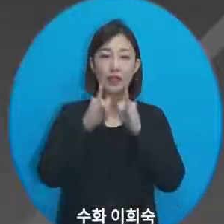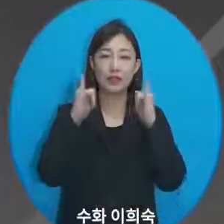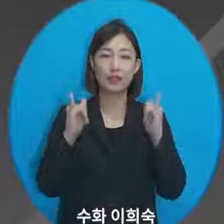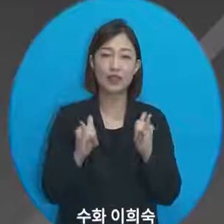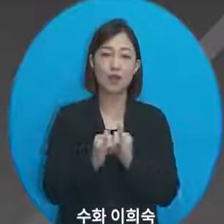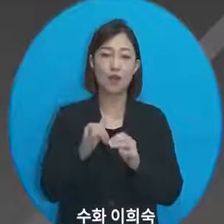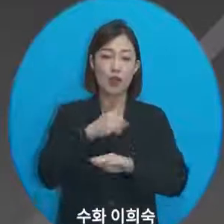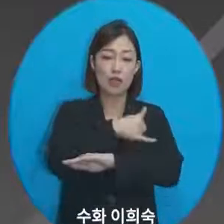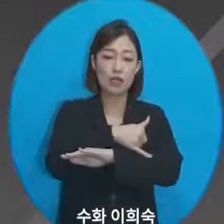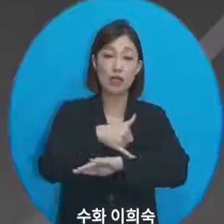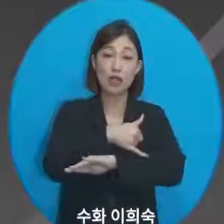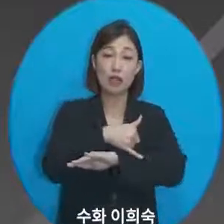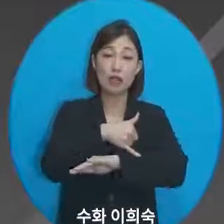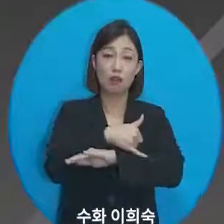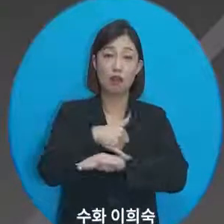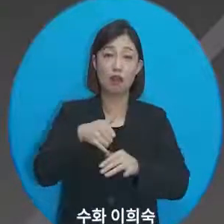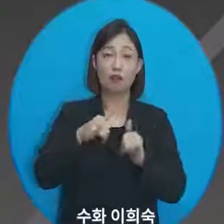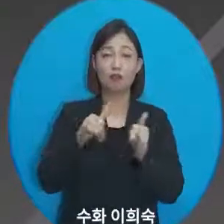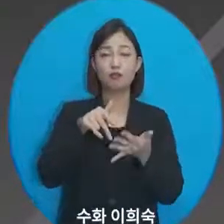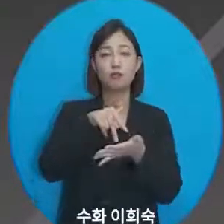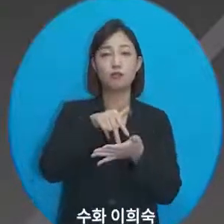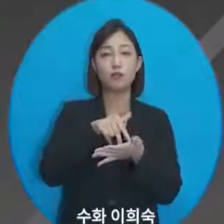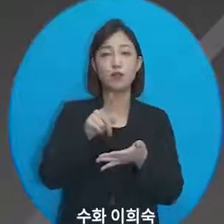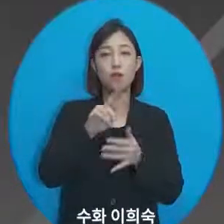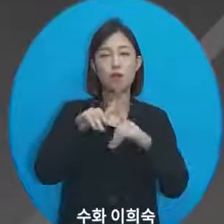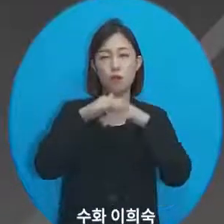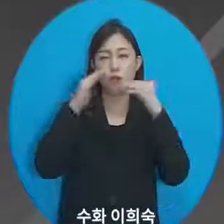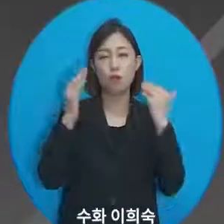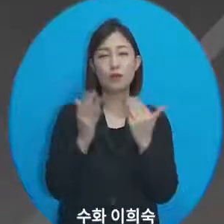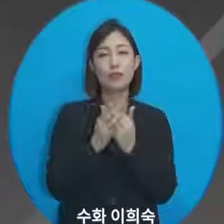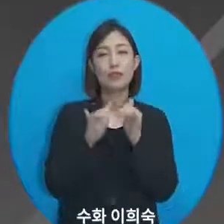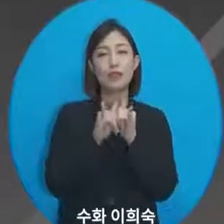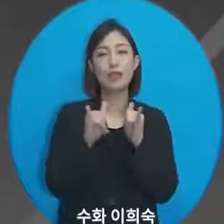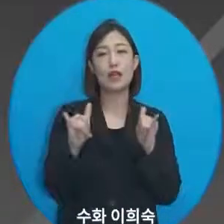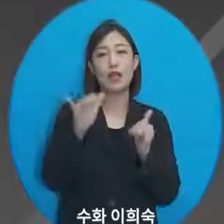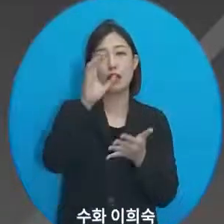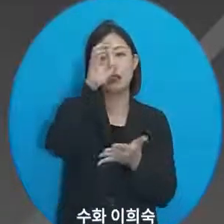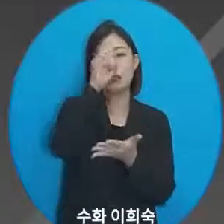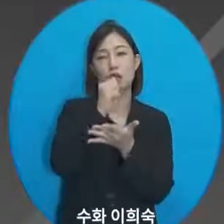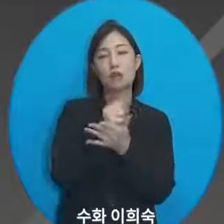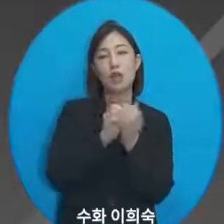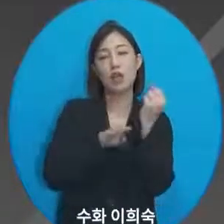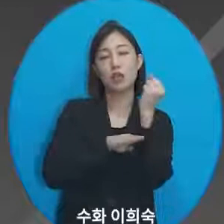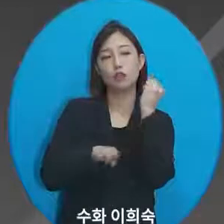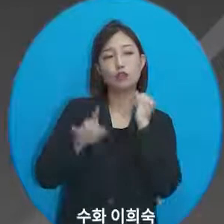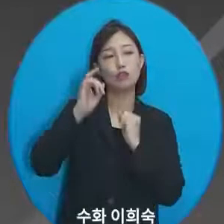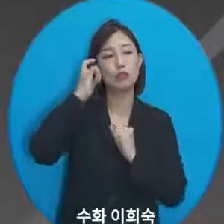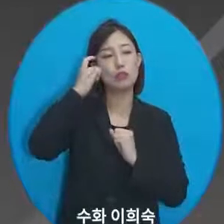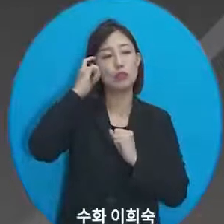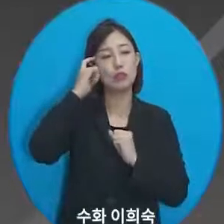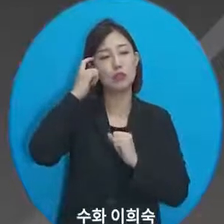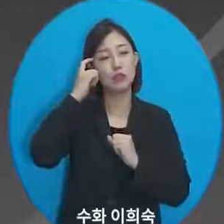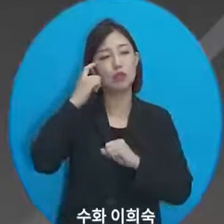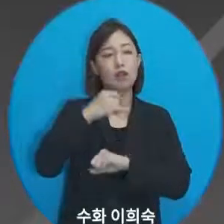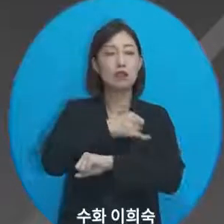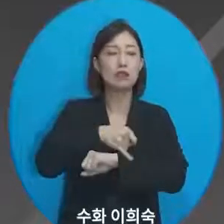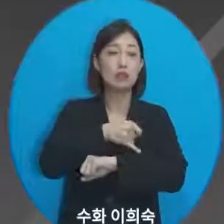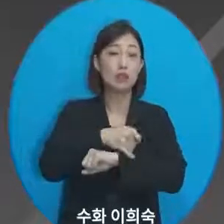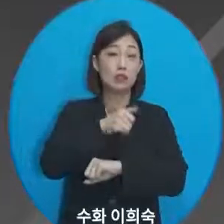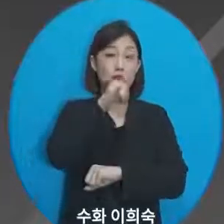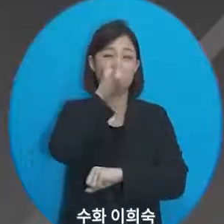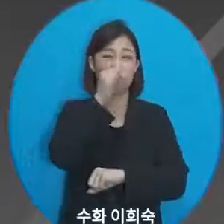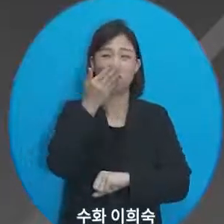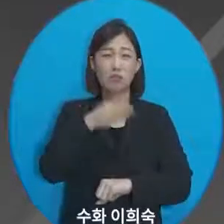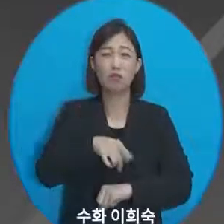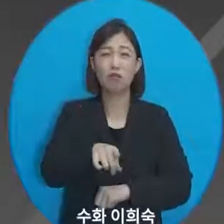사회의 디자이너들은 모든 사람들이 정상이라는 것에 부합한다고 생각한다. 그러나 이것은 사실이